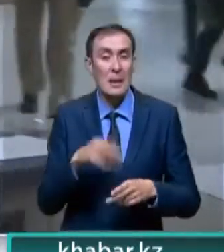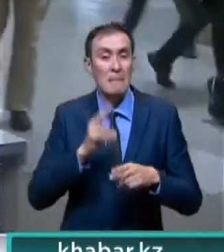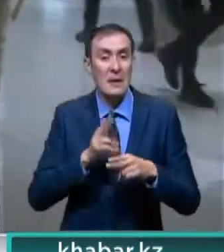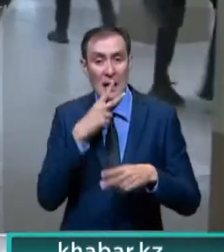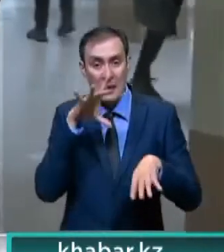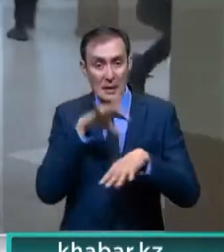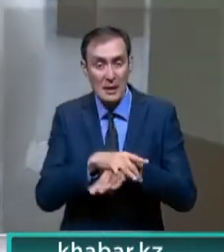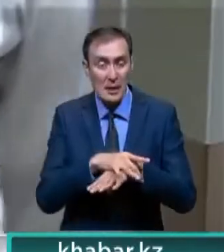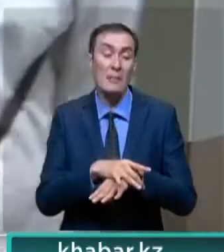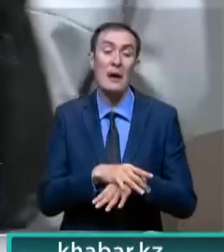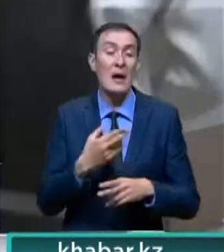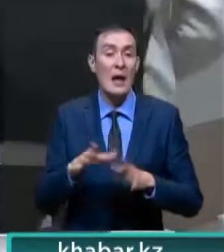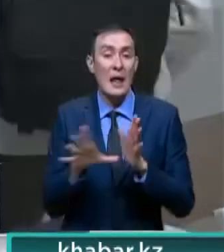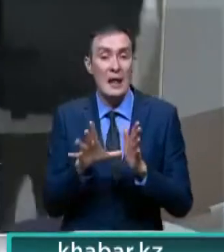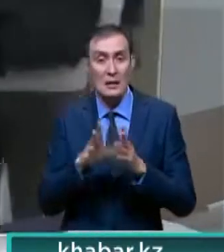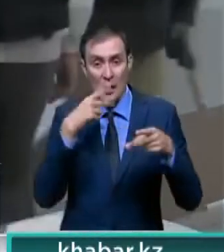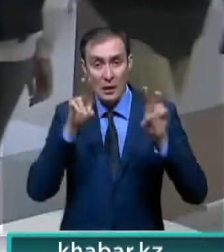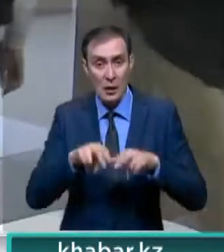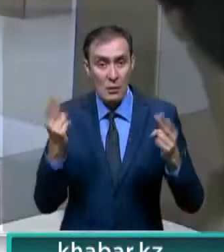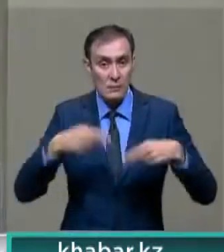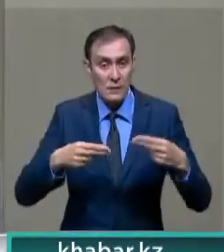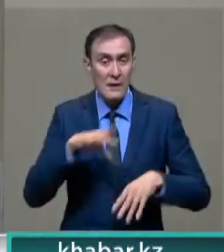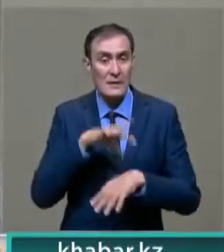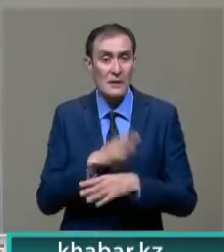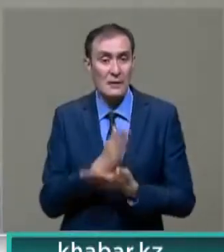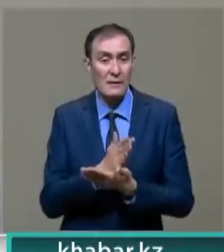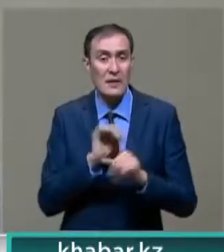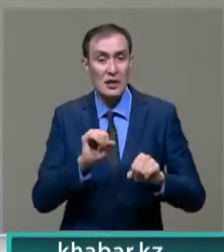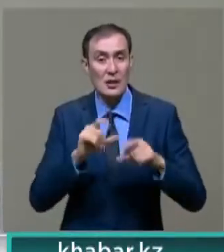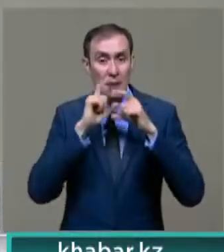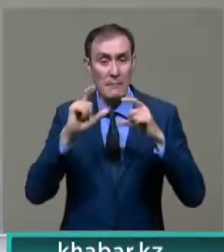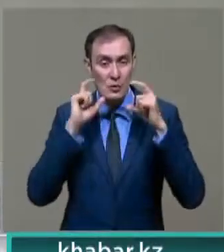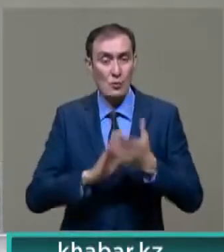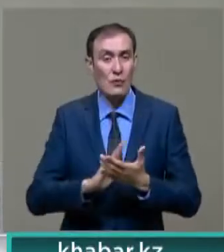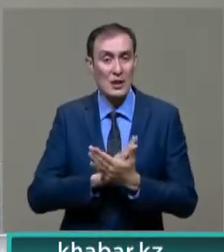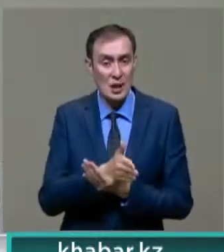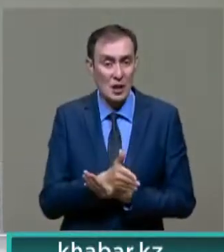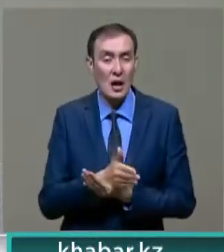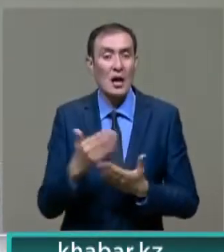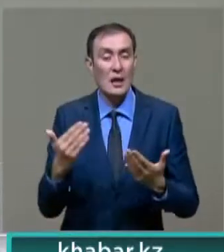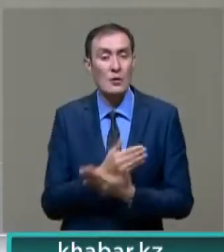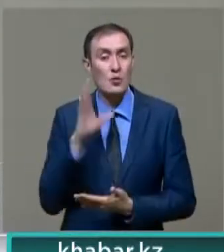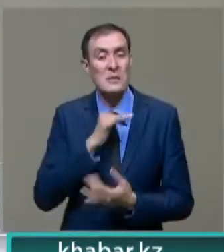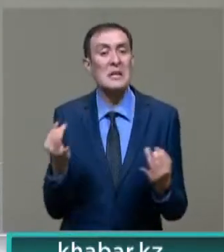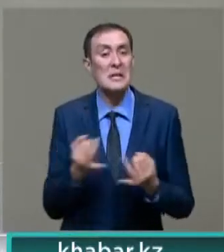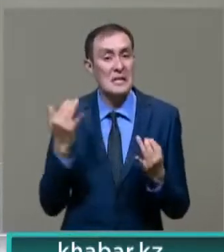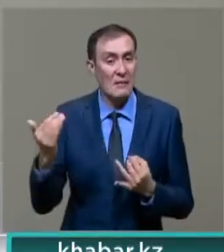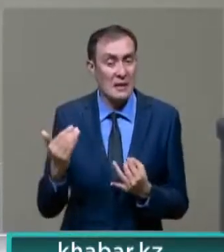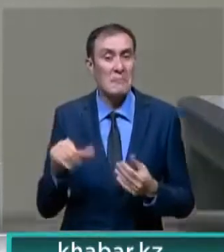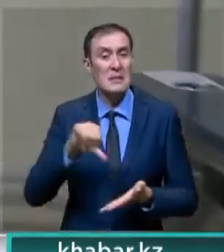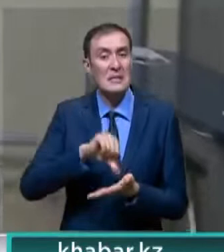металлодетекторами электро контролер также фиксирует наличие защитных масок у входящих новинка уже успели заинтересоваться